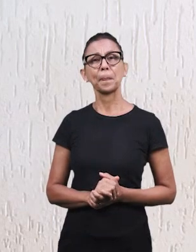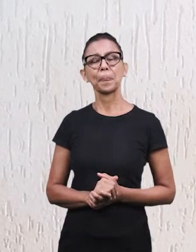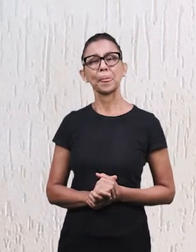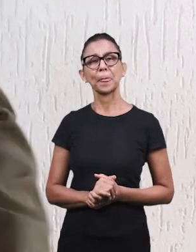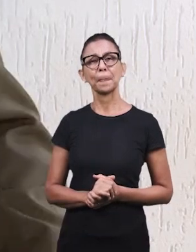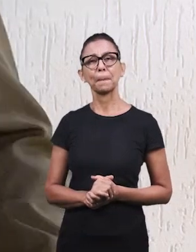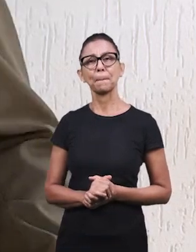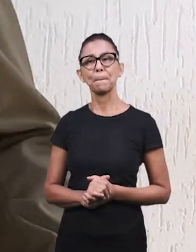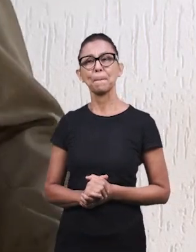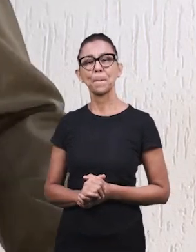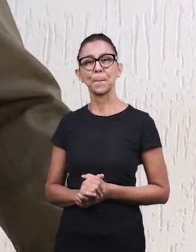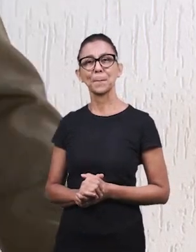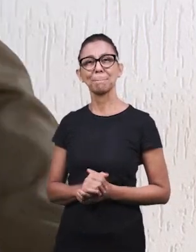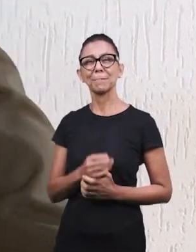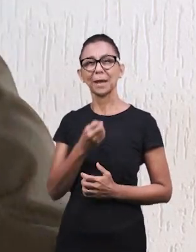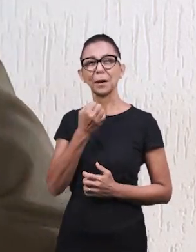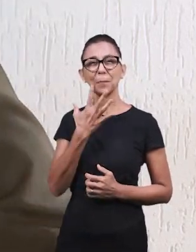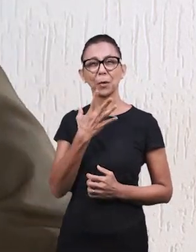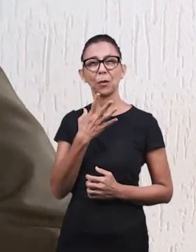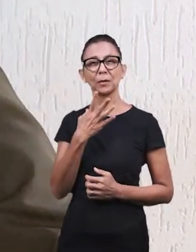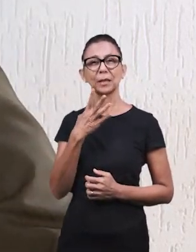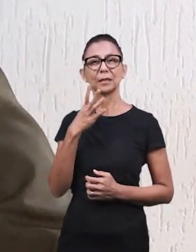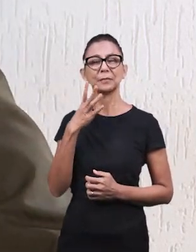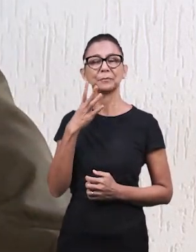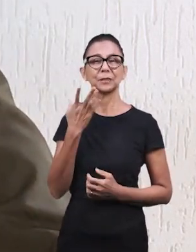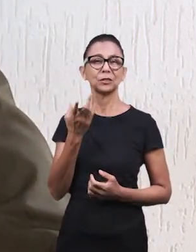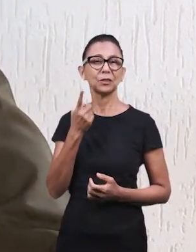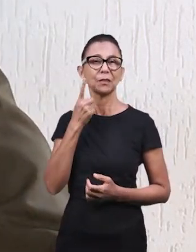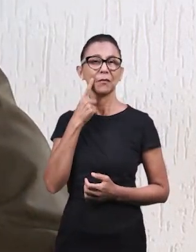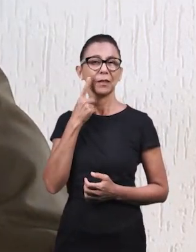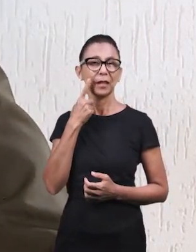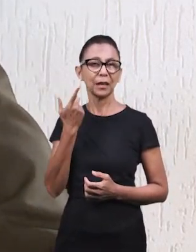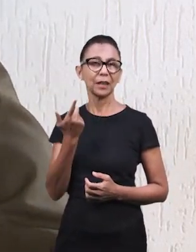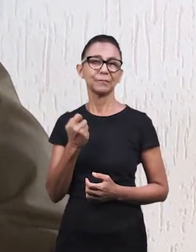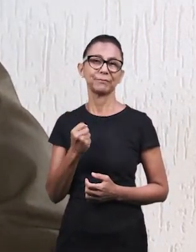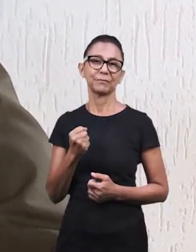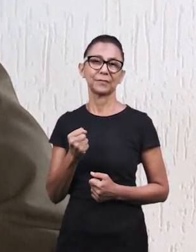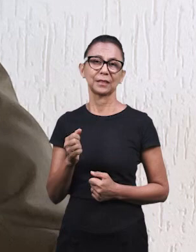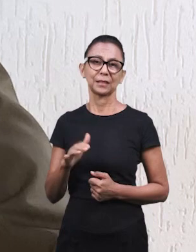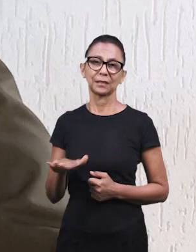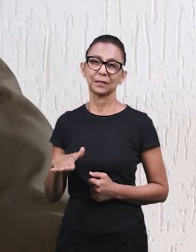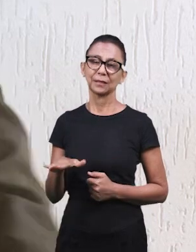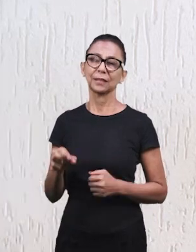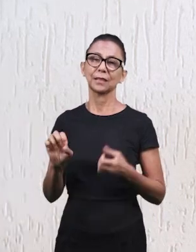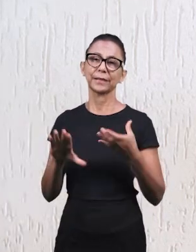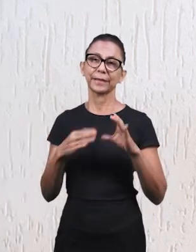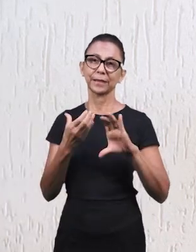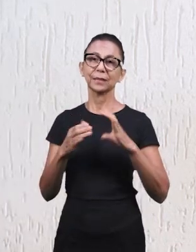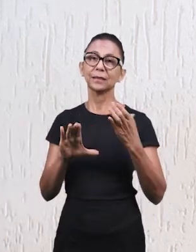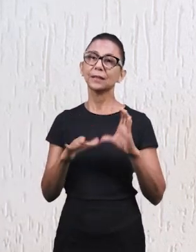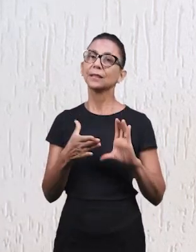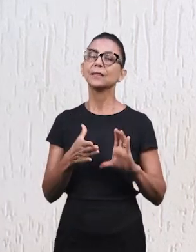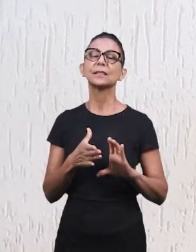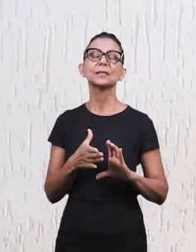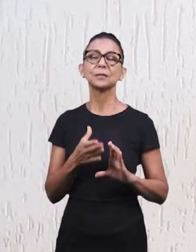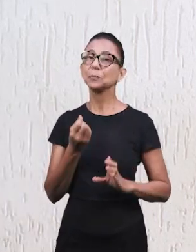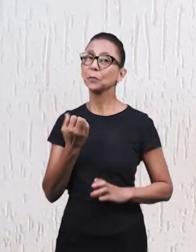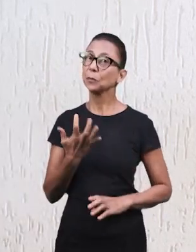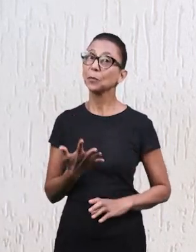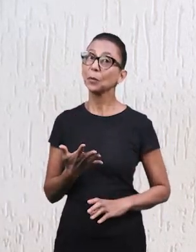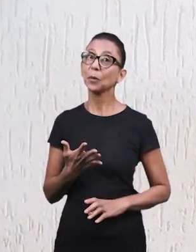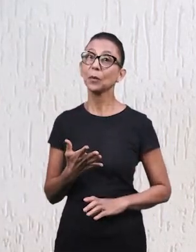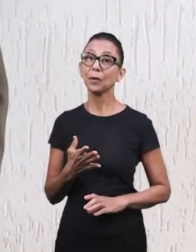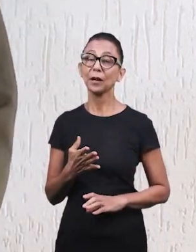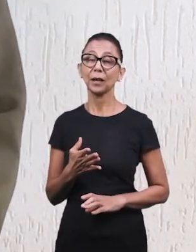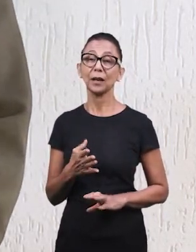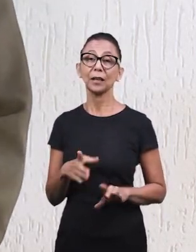Слава Господу! Так хорошо, когда мы можем слышать, видеть, как наши дети